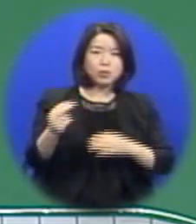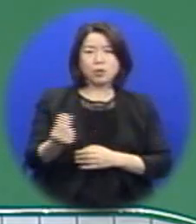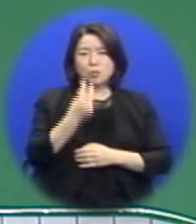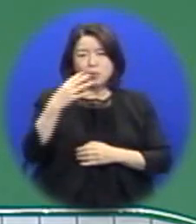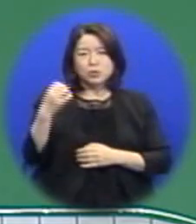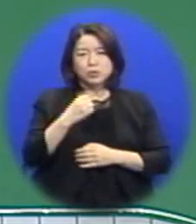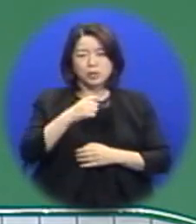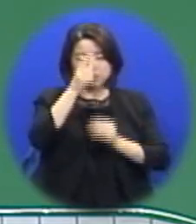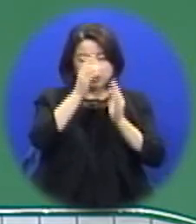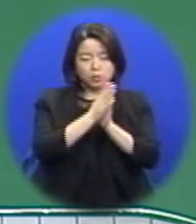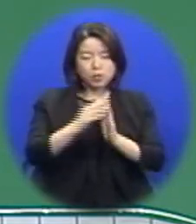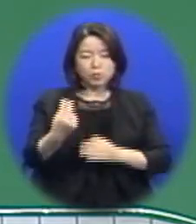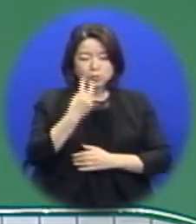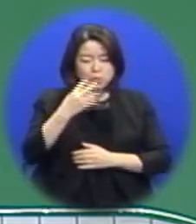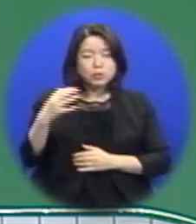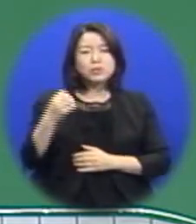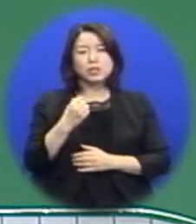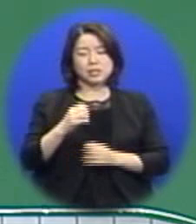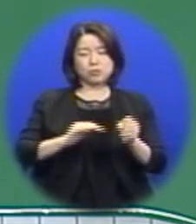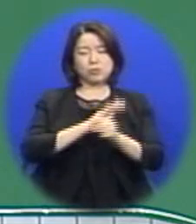걸고 사랑하자.